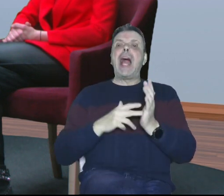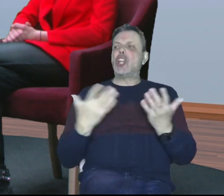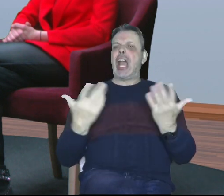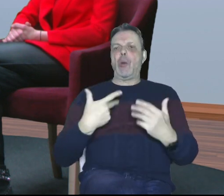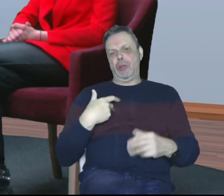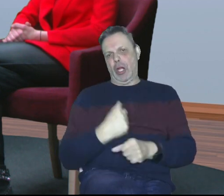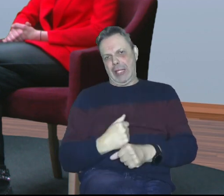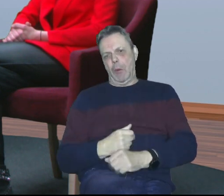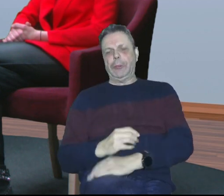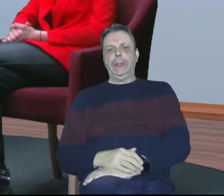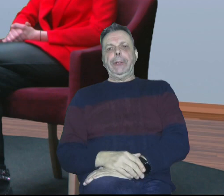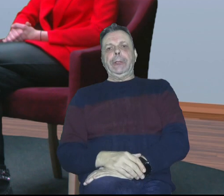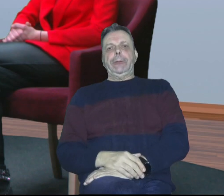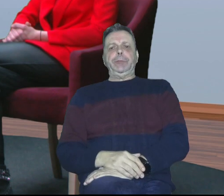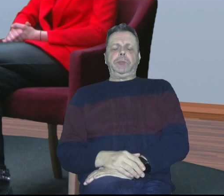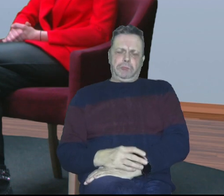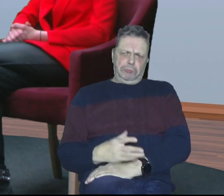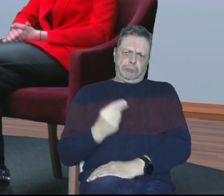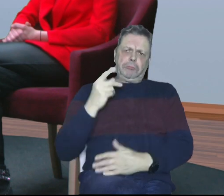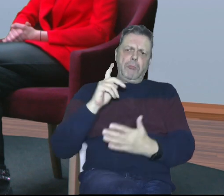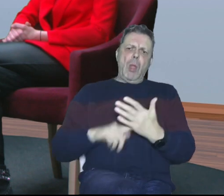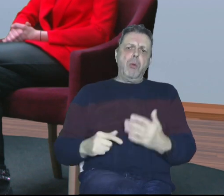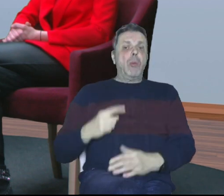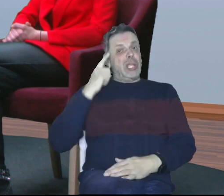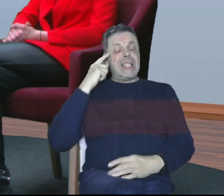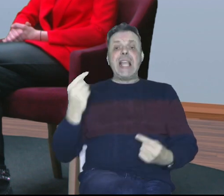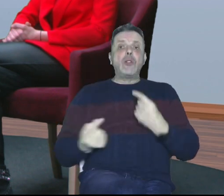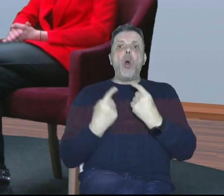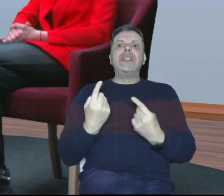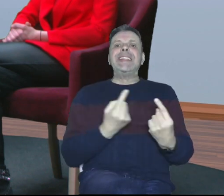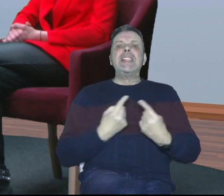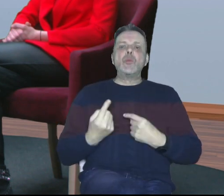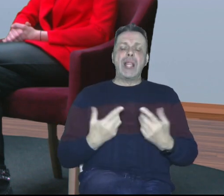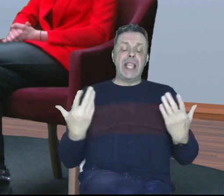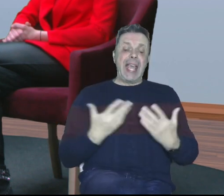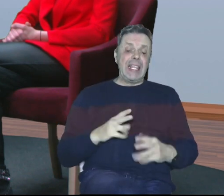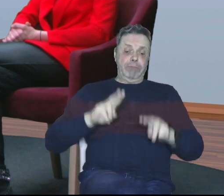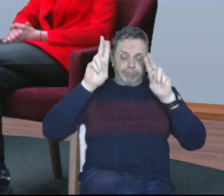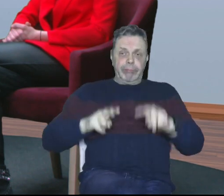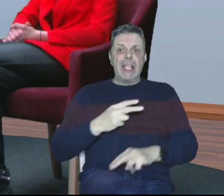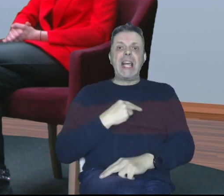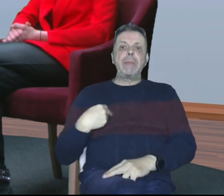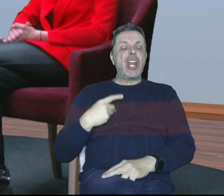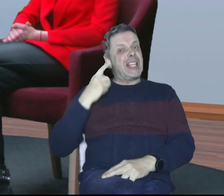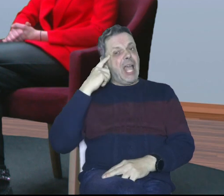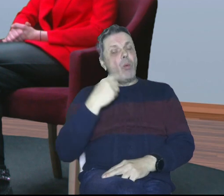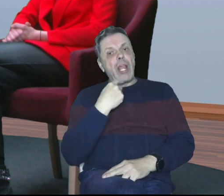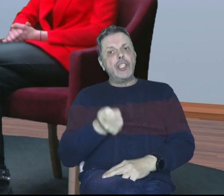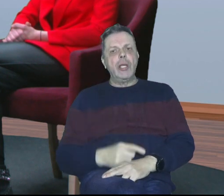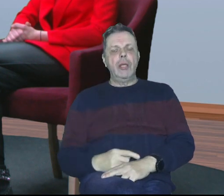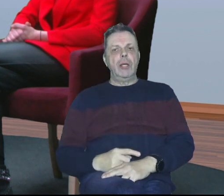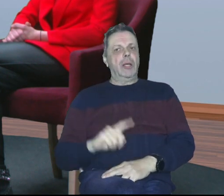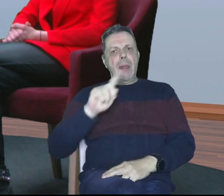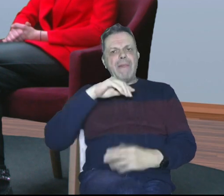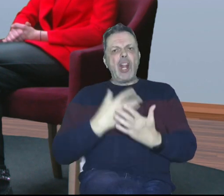sviđa način na koji mi to izvodimo. I često se znaju dogoditi situacije gdje baš Zagrepčani